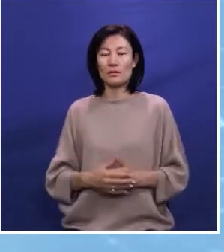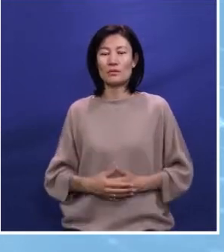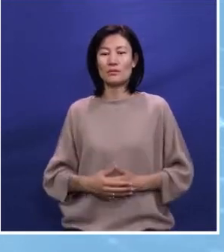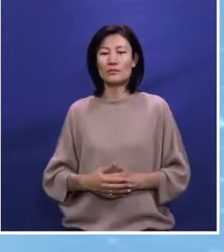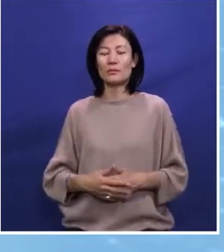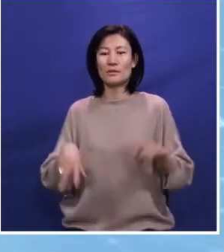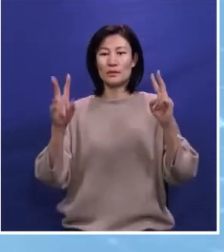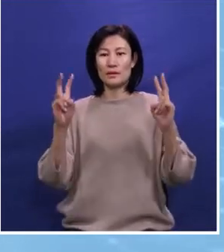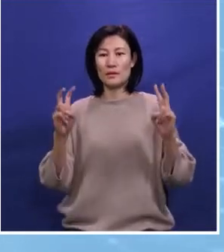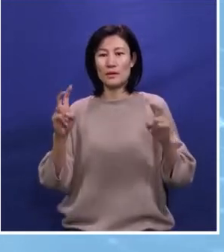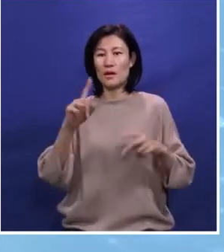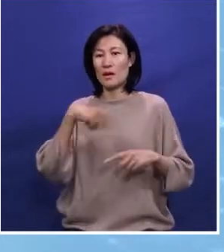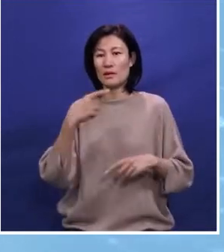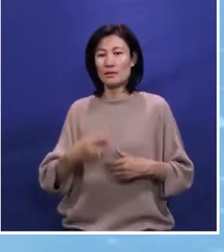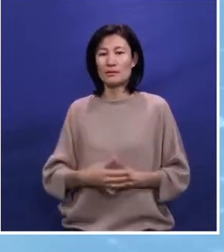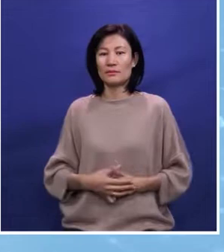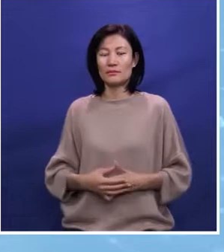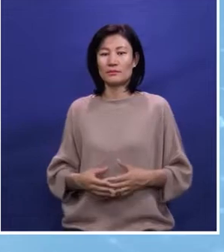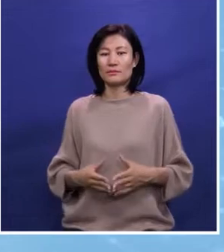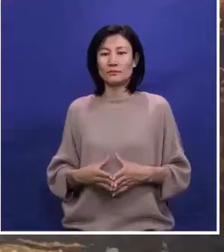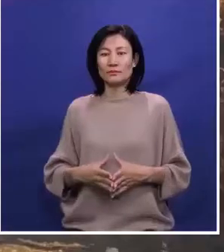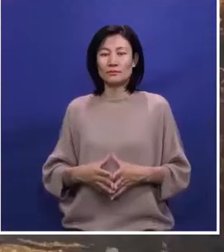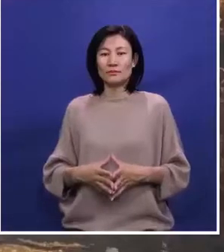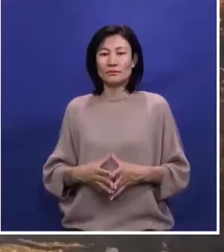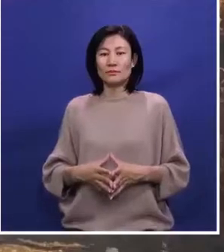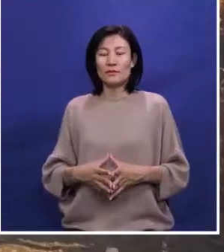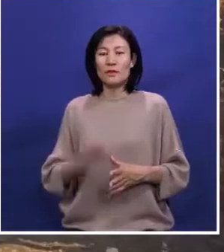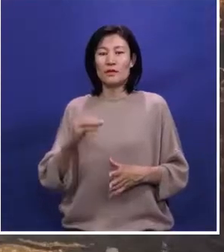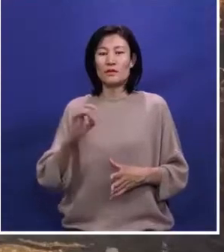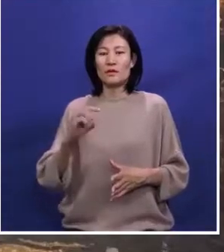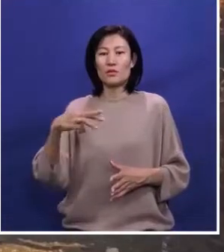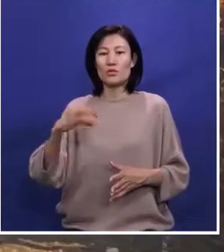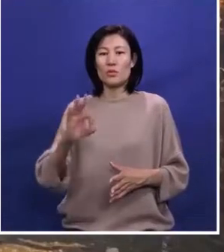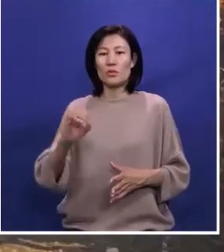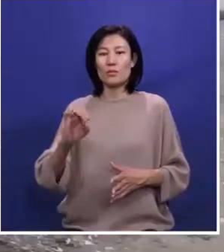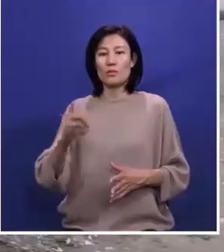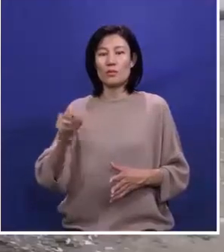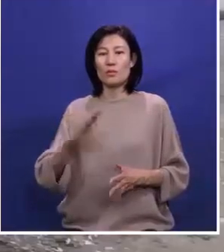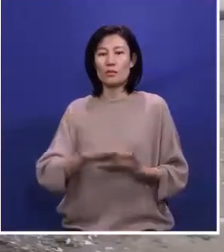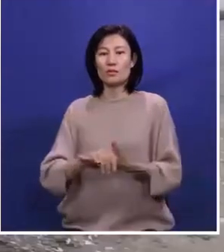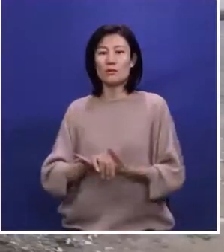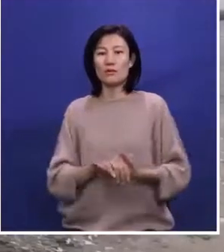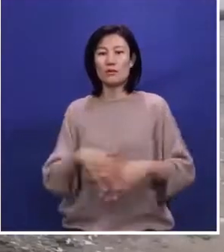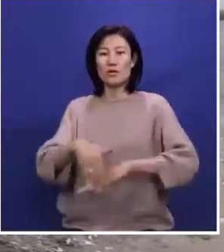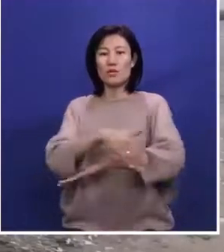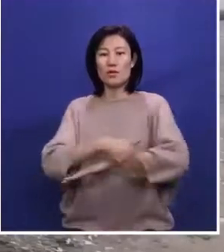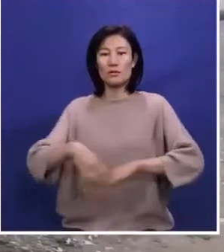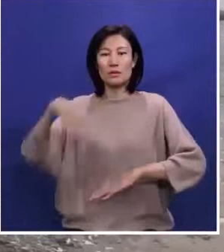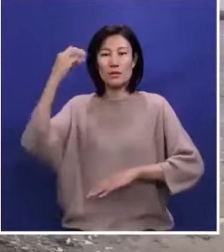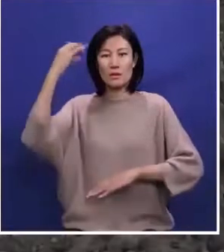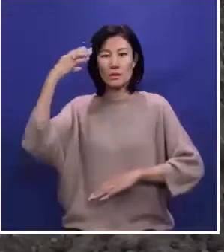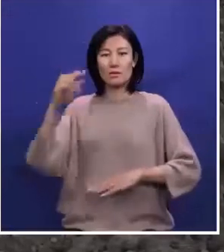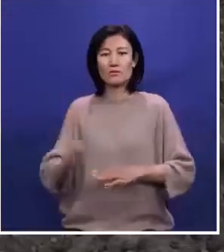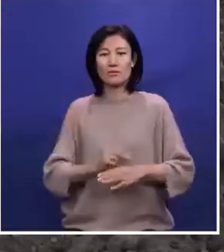отыр. Тақырыпты Жомарт Бекімбет тарқатады. Жартөбе ауылдық округі мен Ынтымақ ауылдық округінің көшелерін электр